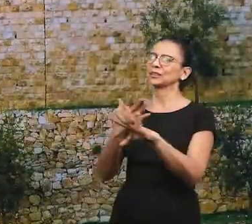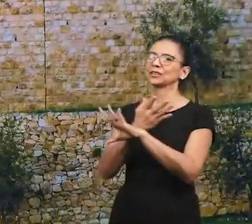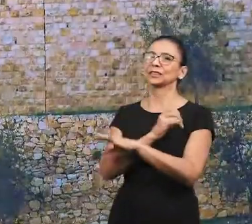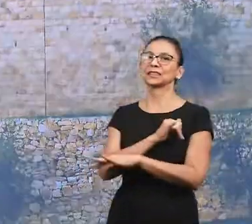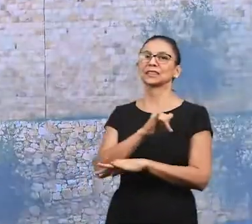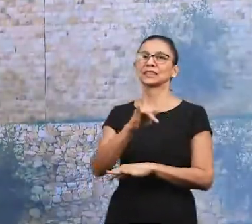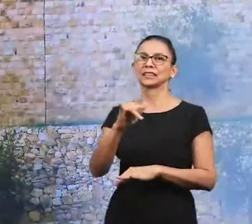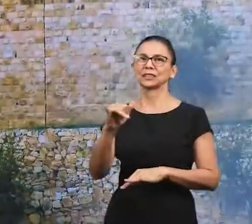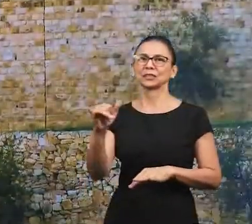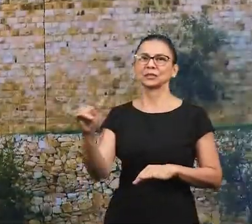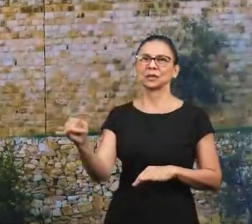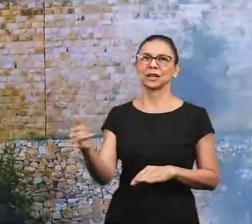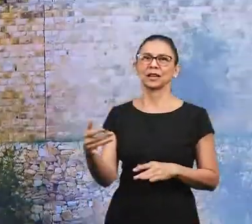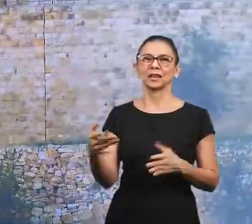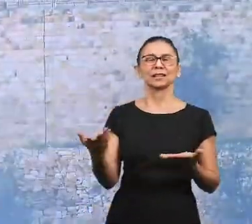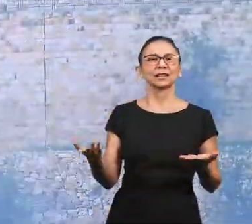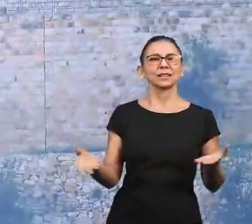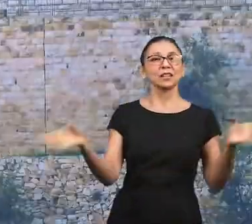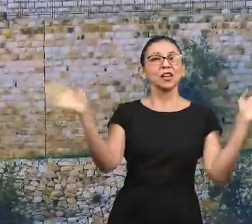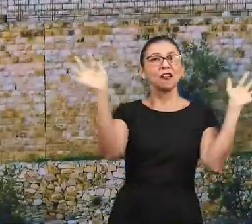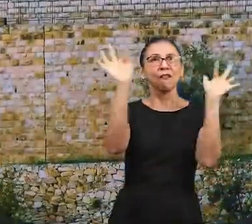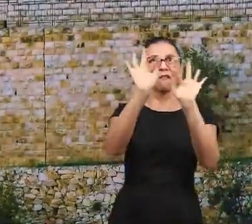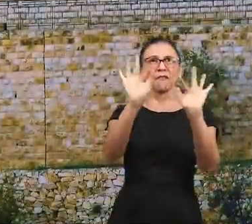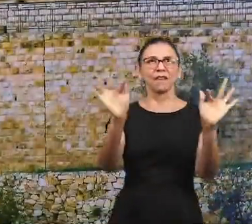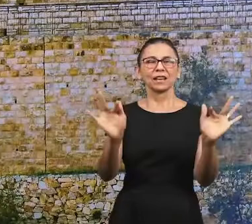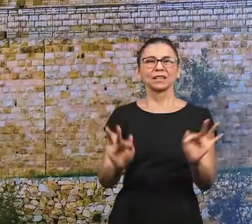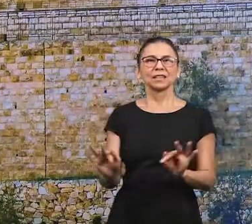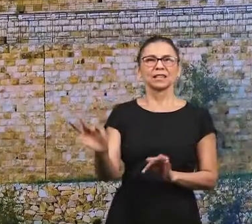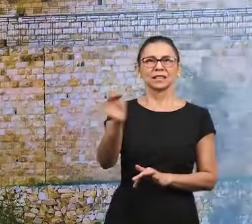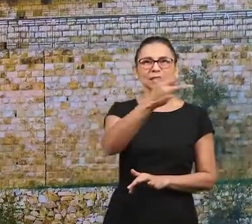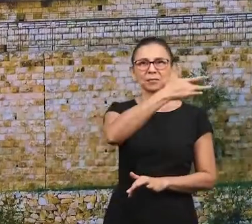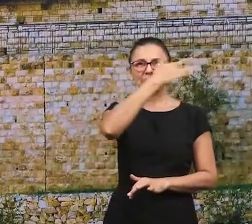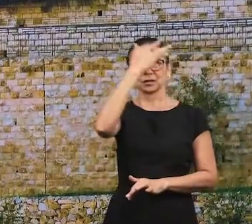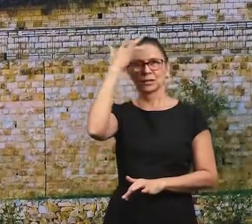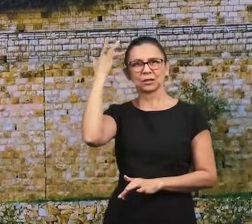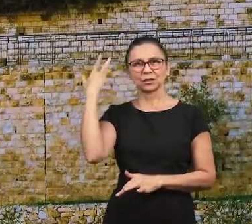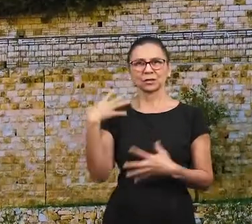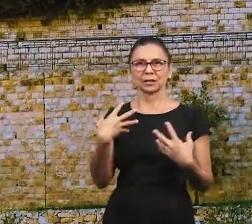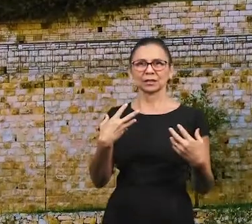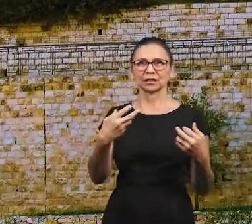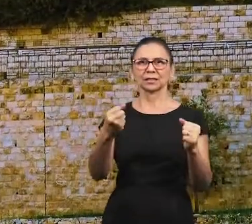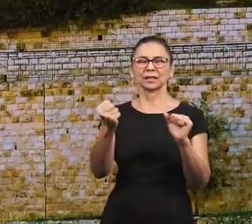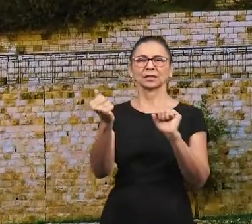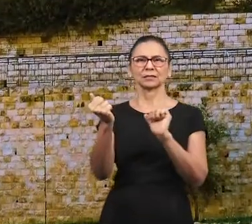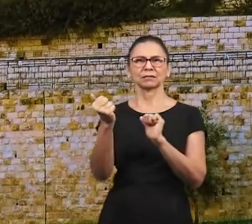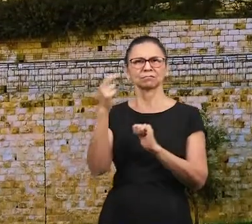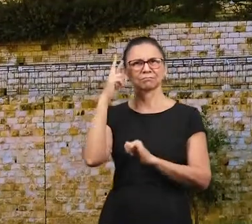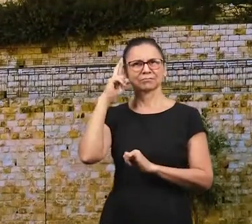говоря: «Благословен Царь, грядущий во имя Господне!